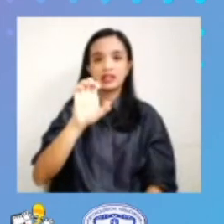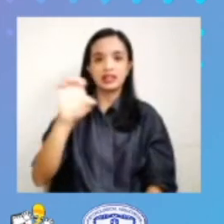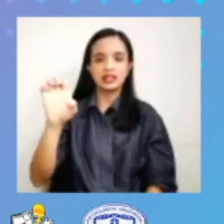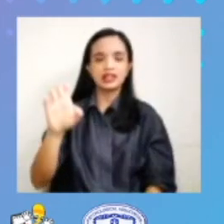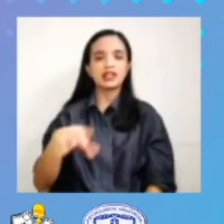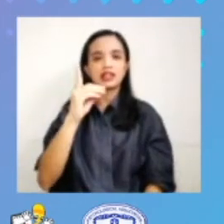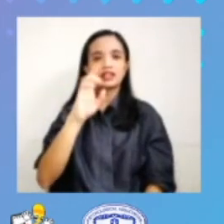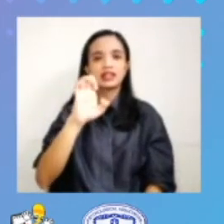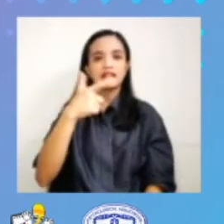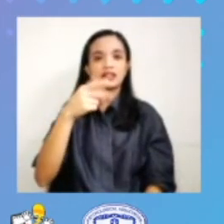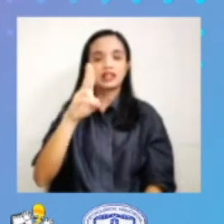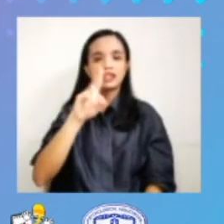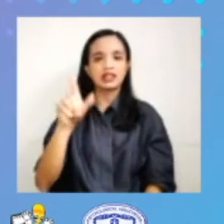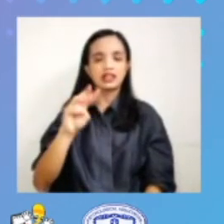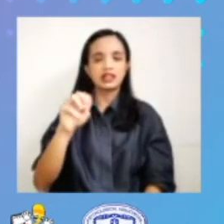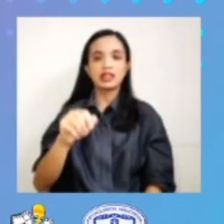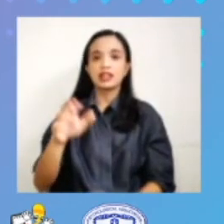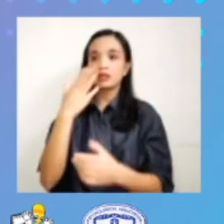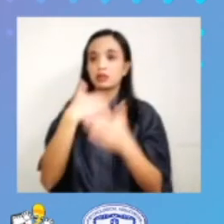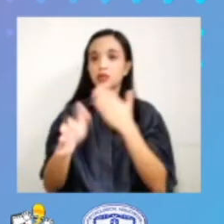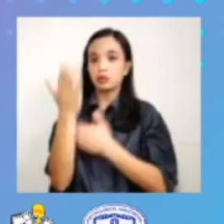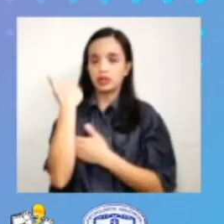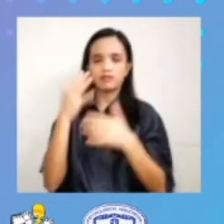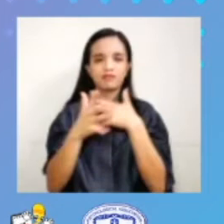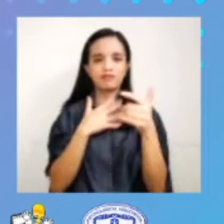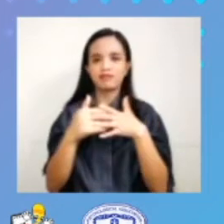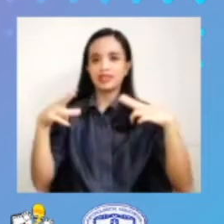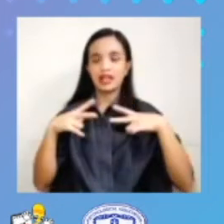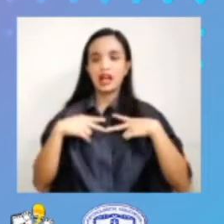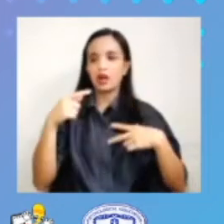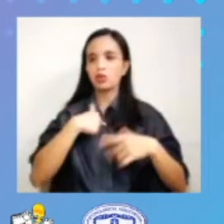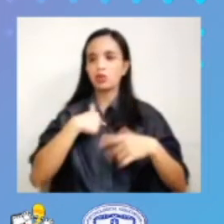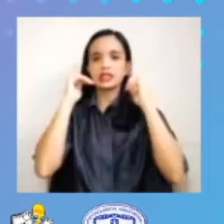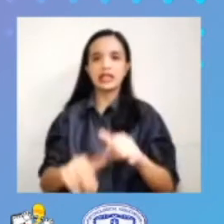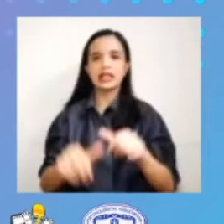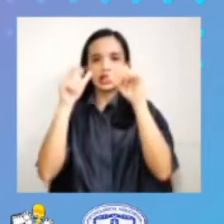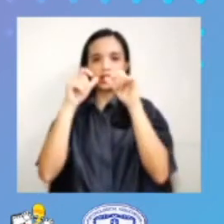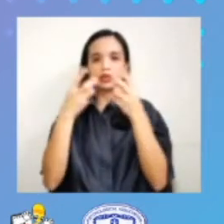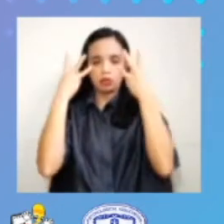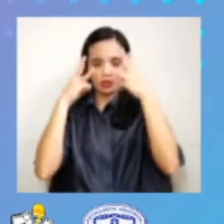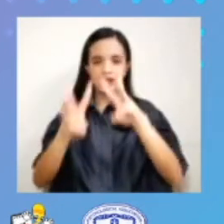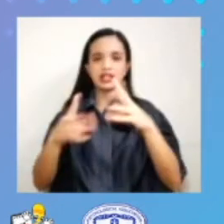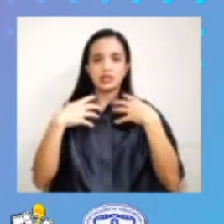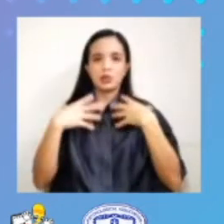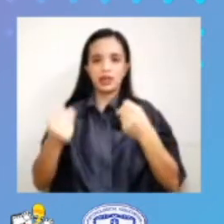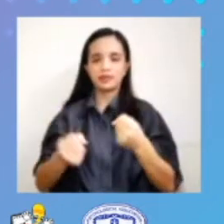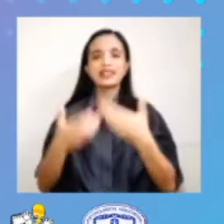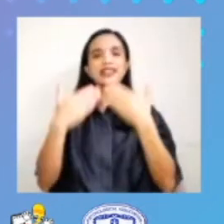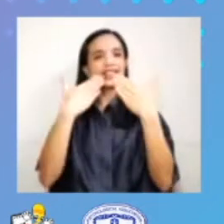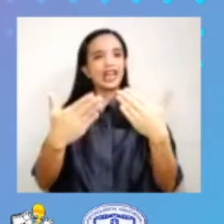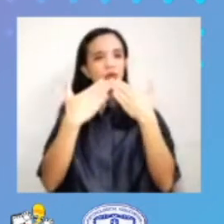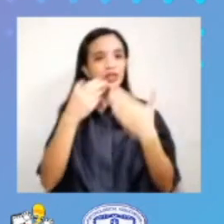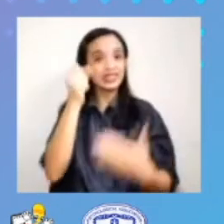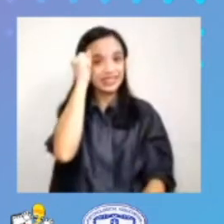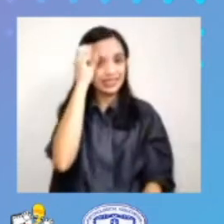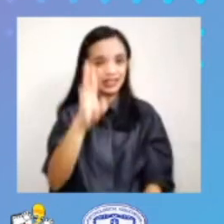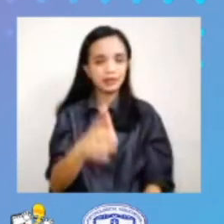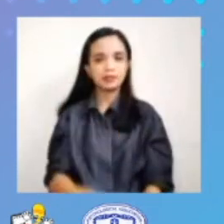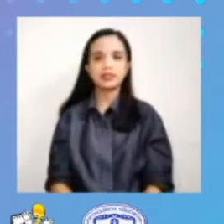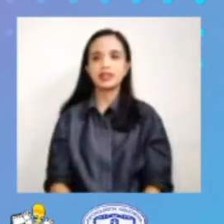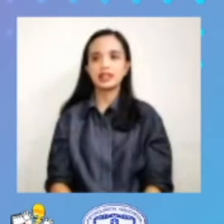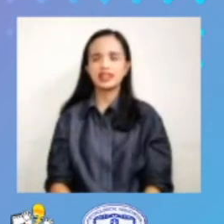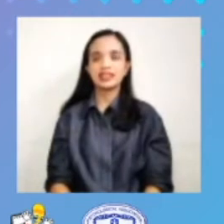sa maging part na siya ng life mo. So habit is, it doesn't happen in a snap.